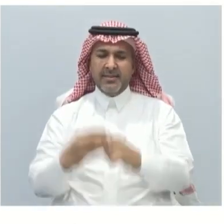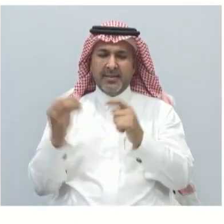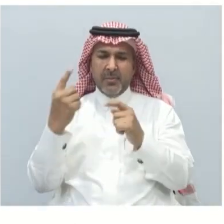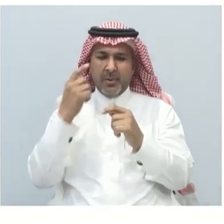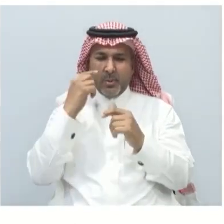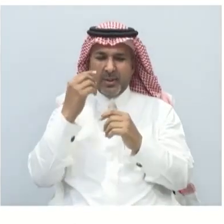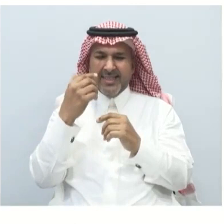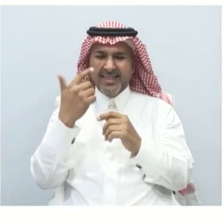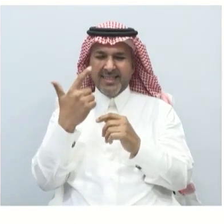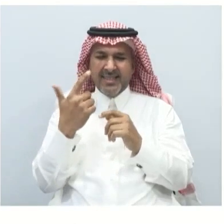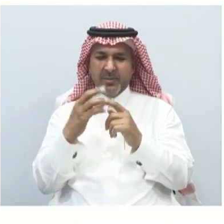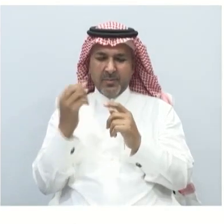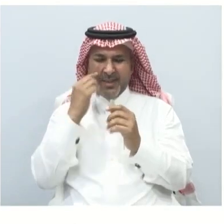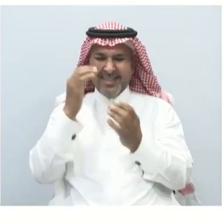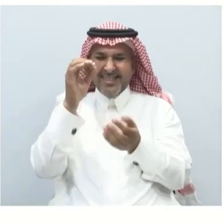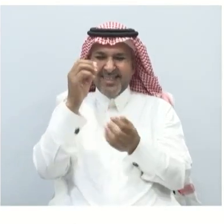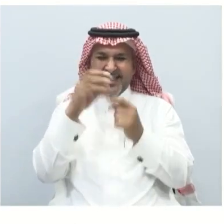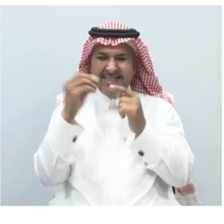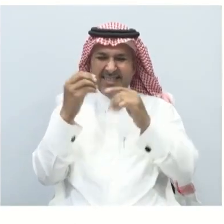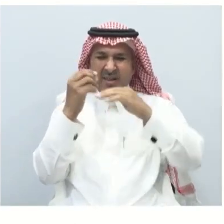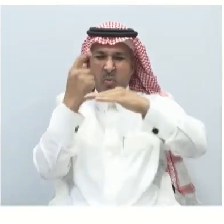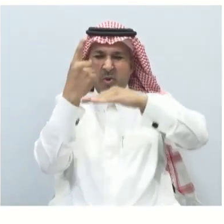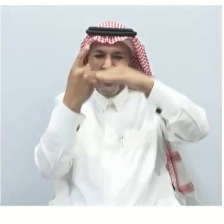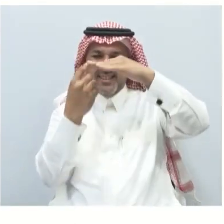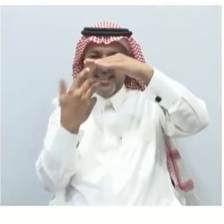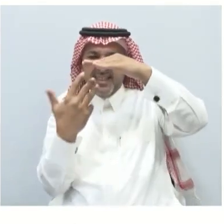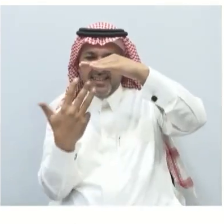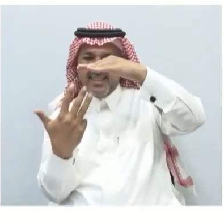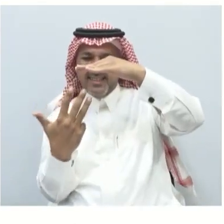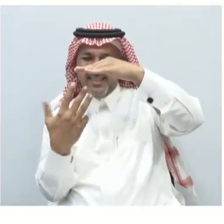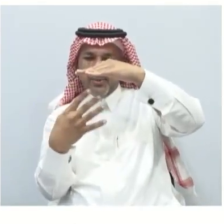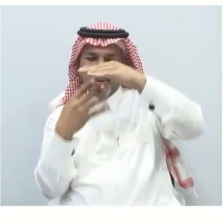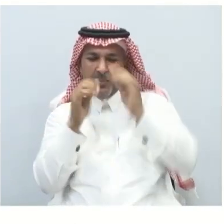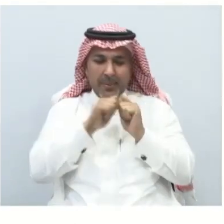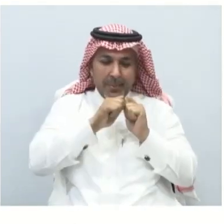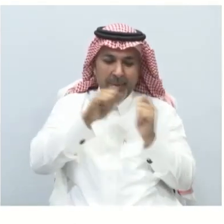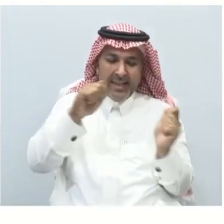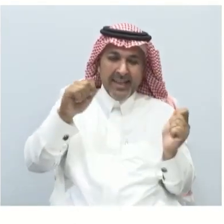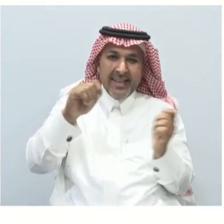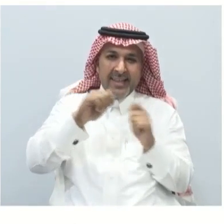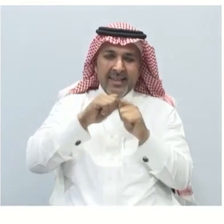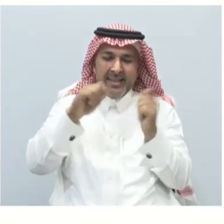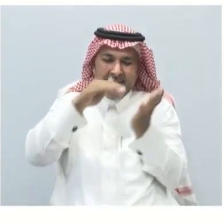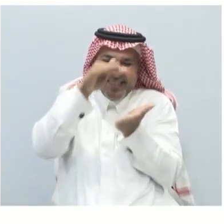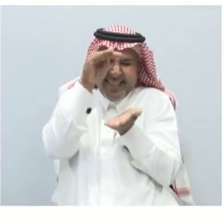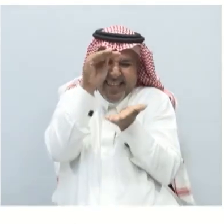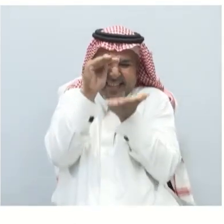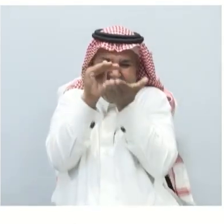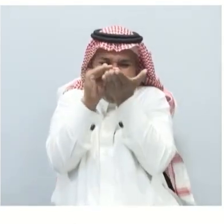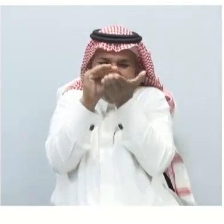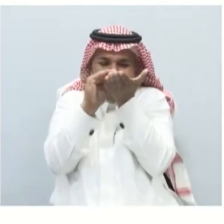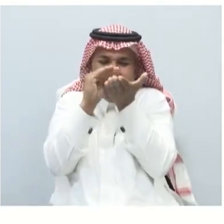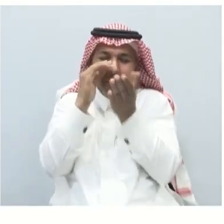واحد بتصير سبع عند السالب اثنين واحد على تسعه واربعين يعني ايضا كل ما نقترب من ايش نقترب من الصفر